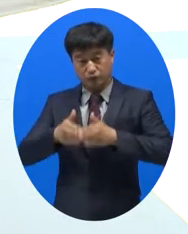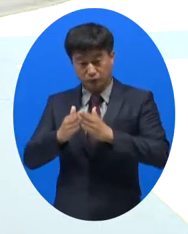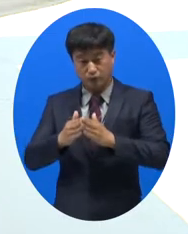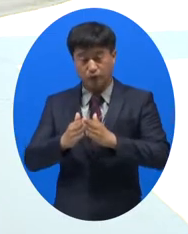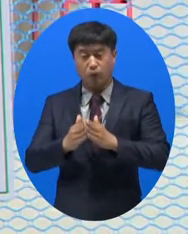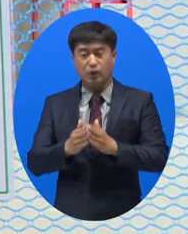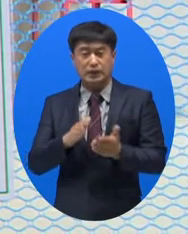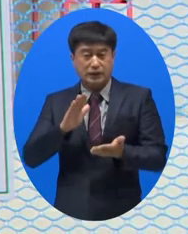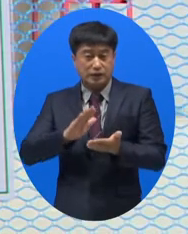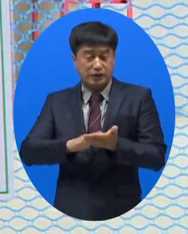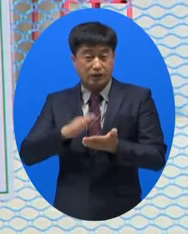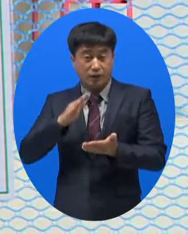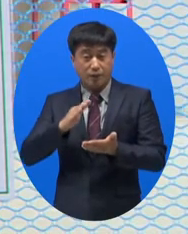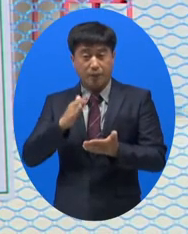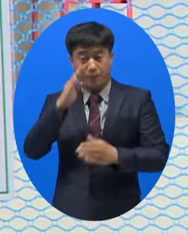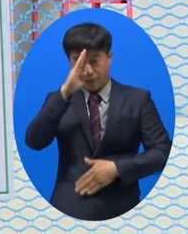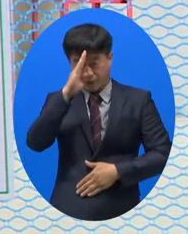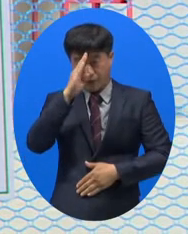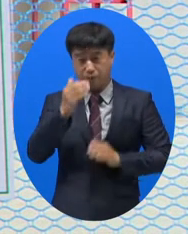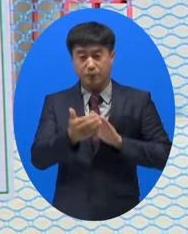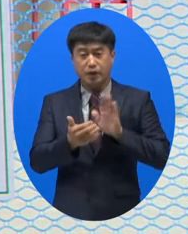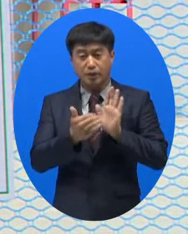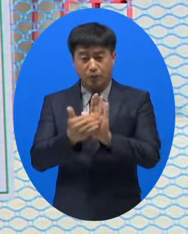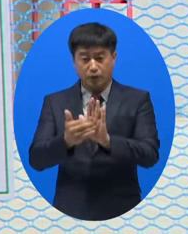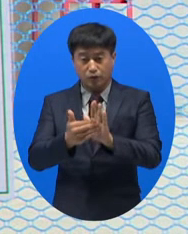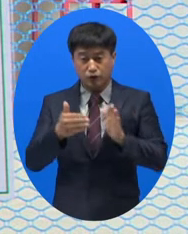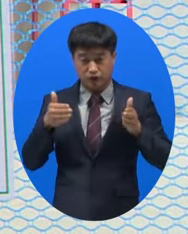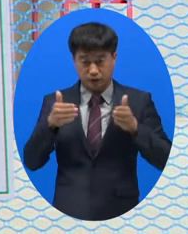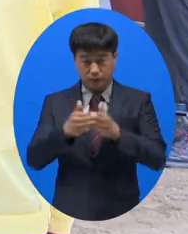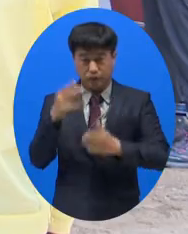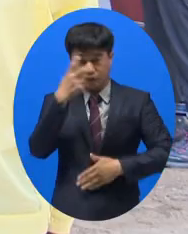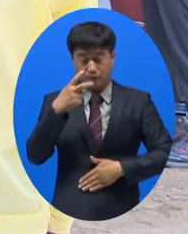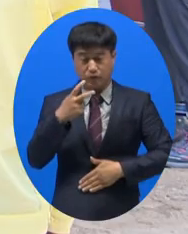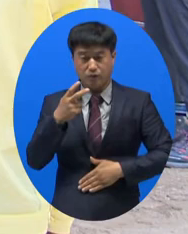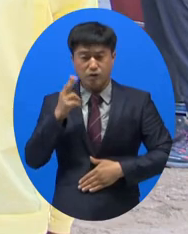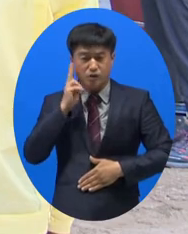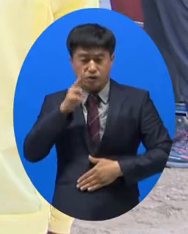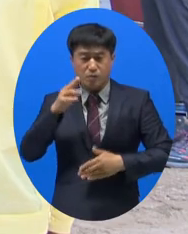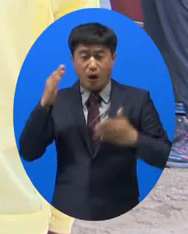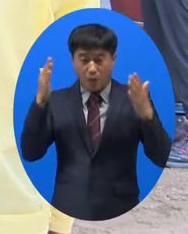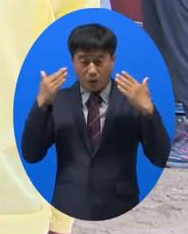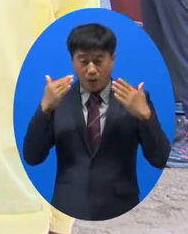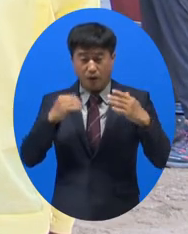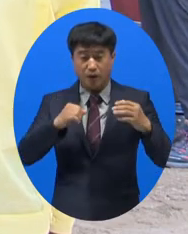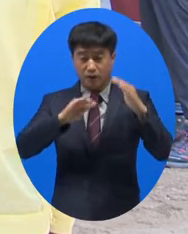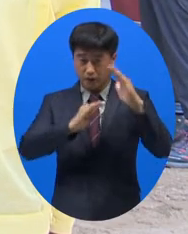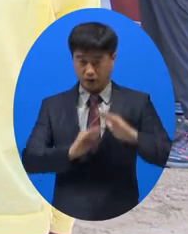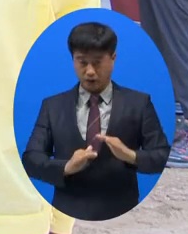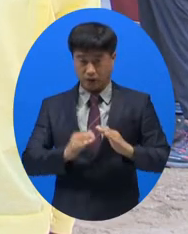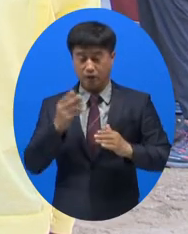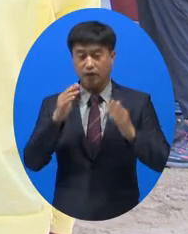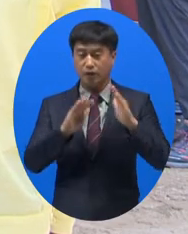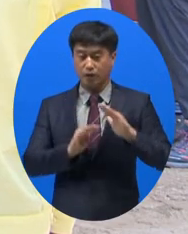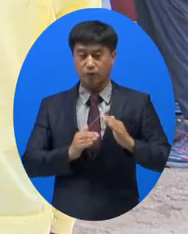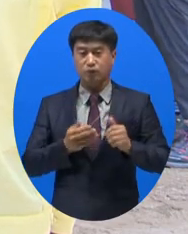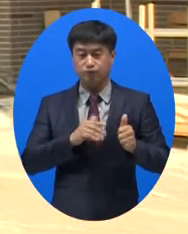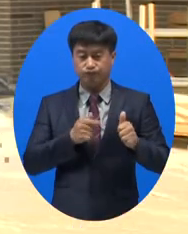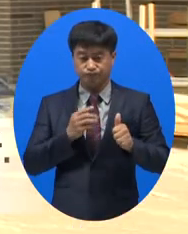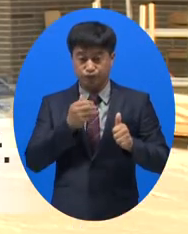설치 여부와 온열질환 예방조치 상황을 중점적으로 살피고 폭염 대비 단계별 대응 요령에 대해